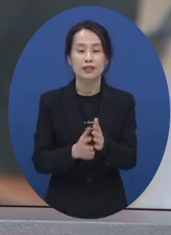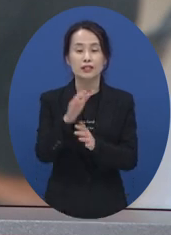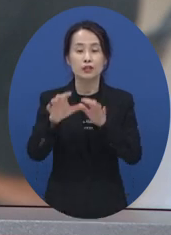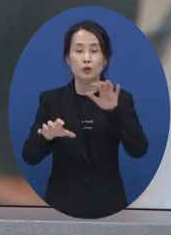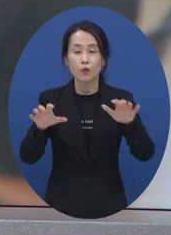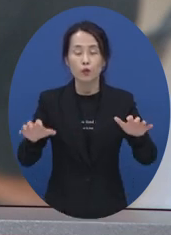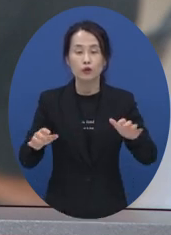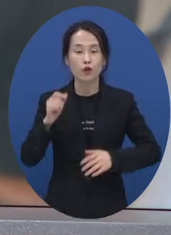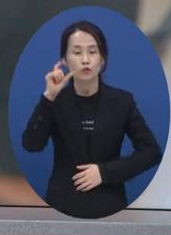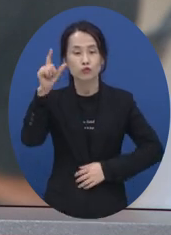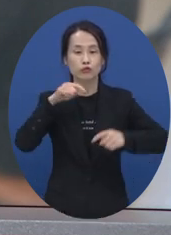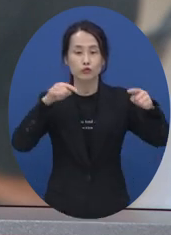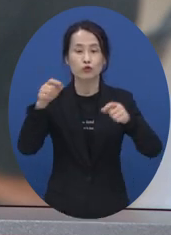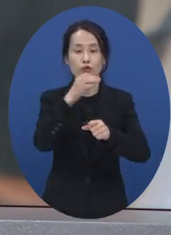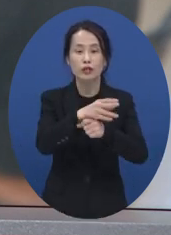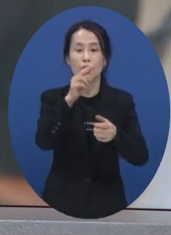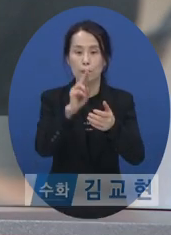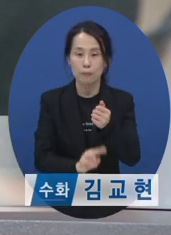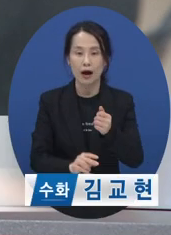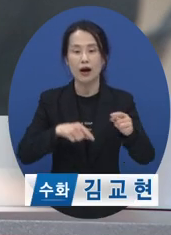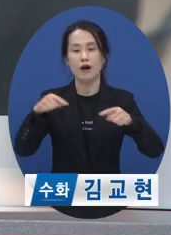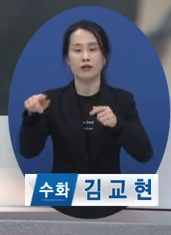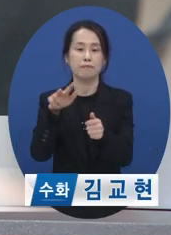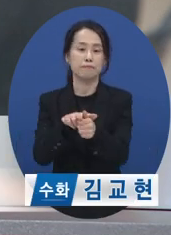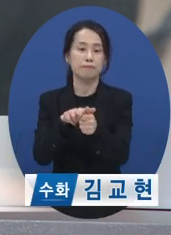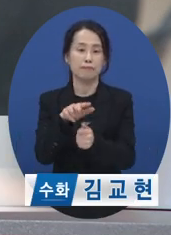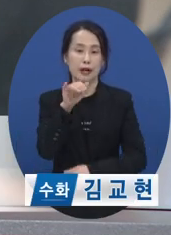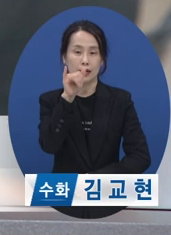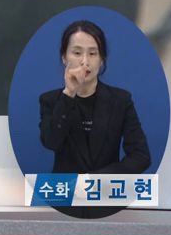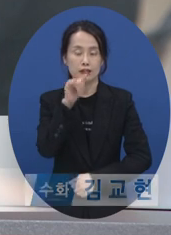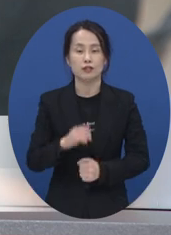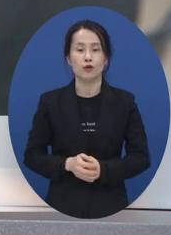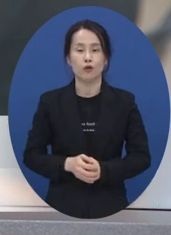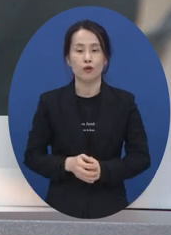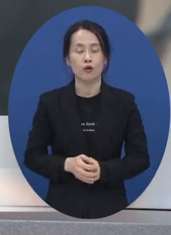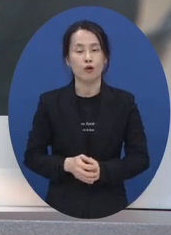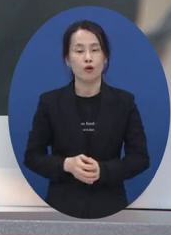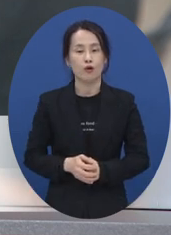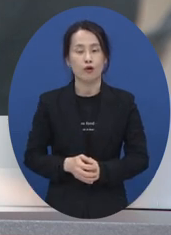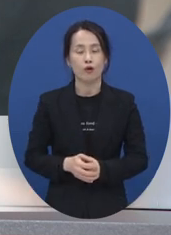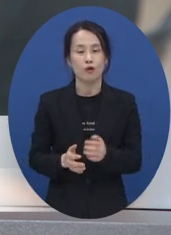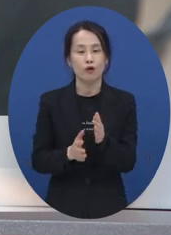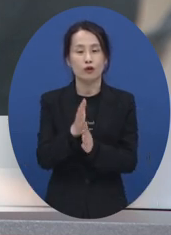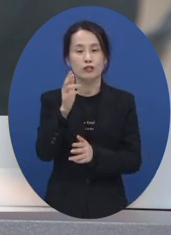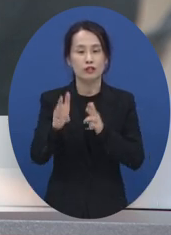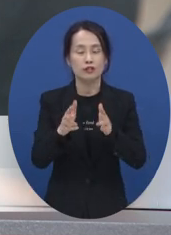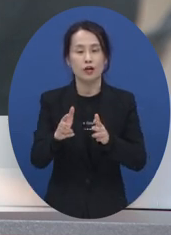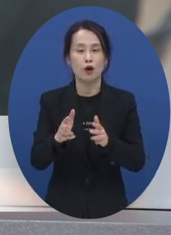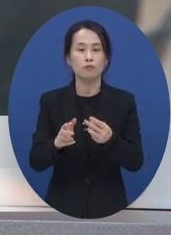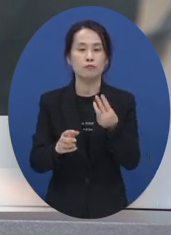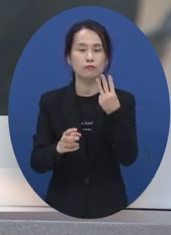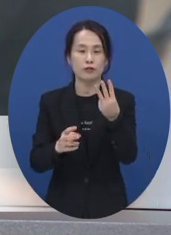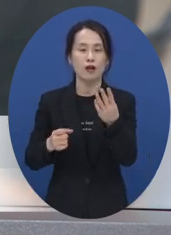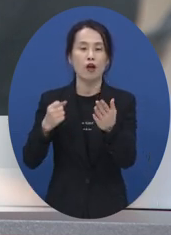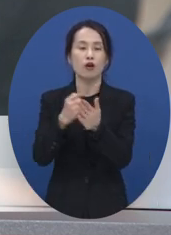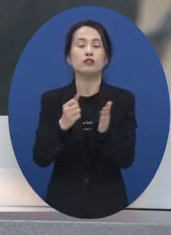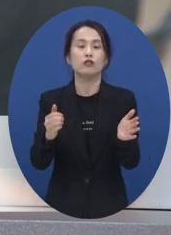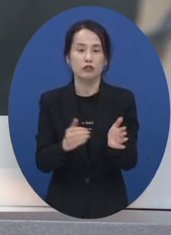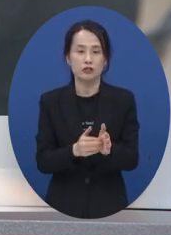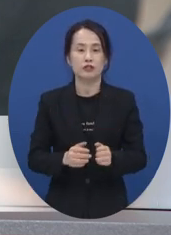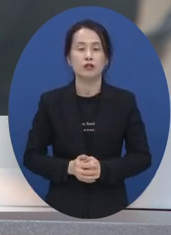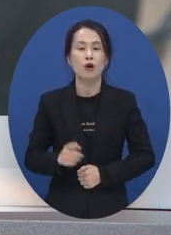경기도는 도내 시군을 대상으로 우수 정책을 사고파는 정책 마켓을 열었는데요. 최종 3개 시군 사업을 경기도가 구매하기로